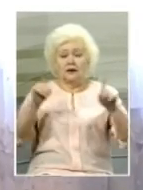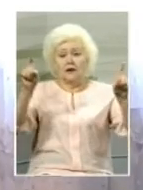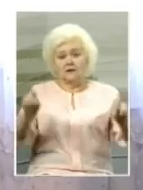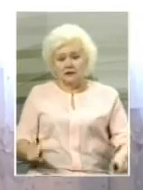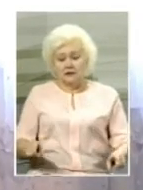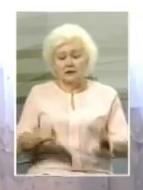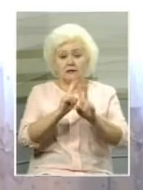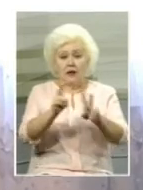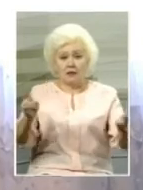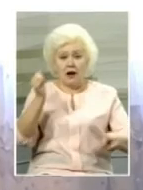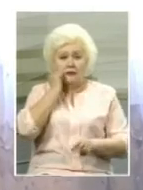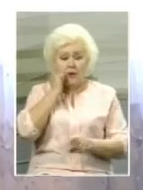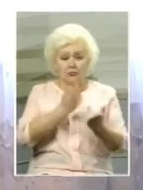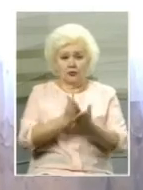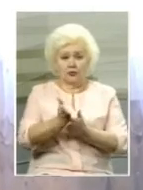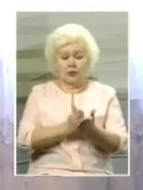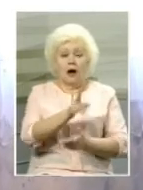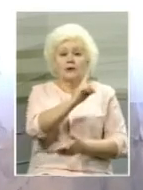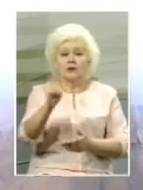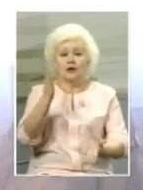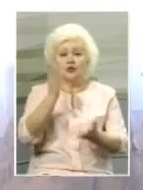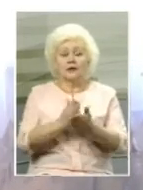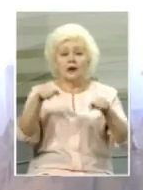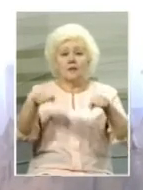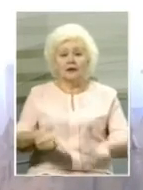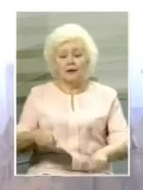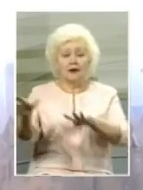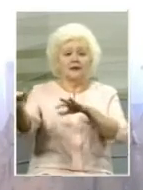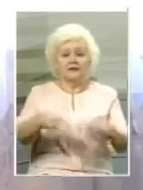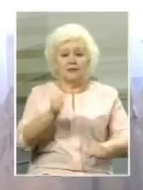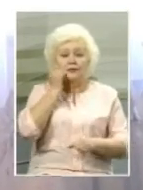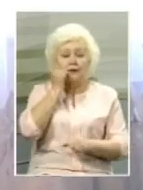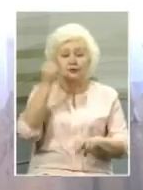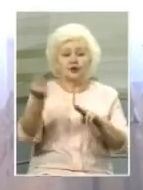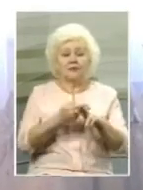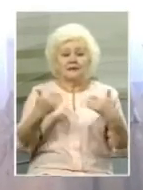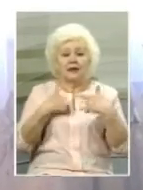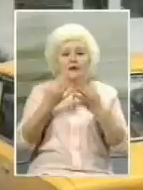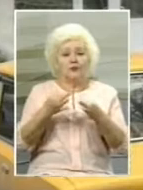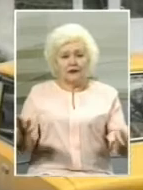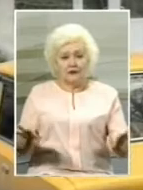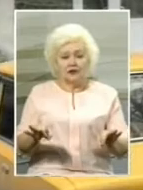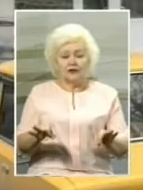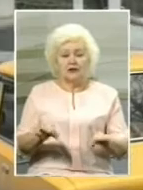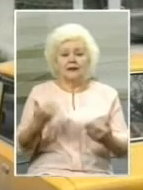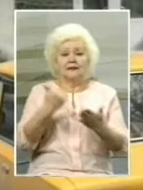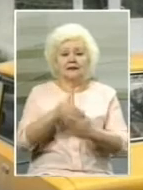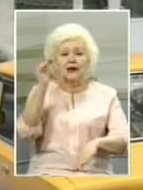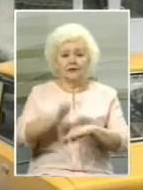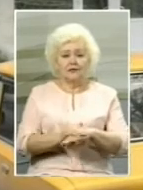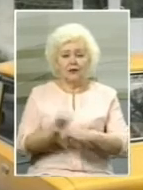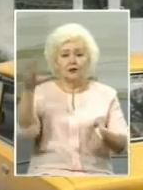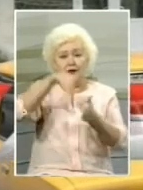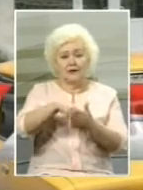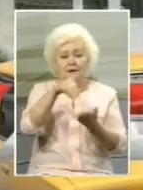говорю, как бабушку опять? Какое имели право забрать бабушку без нашего разрешения? За данным фактом в единый